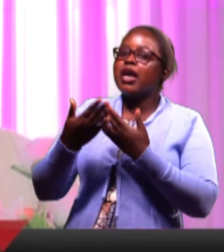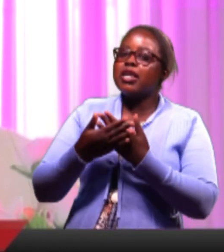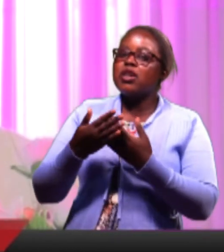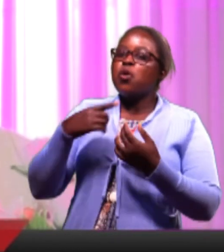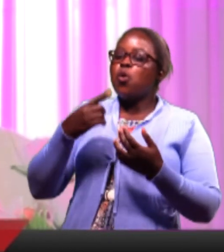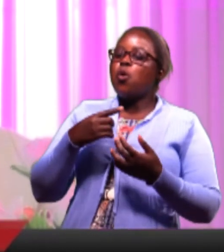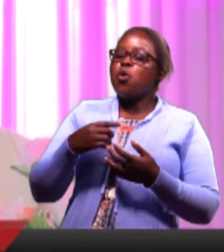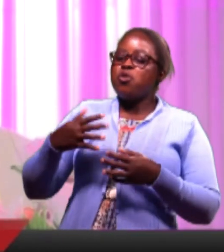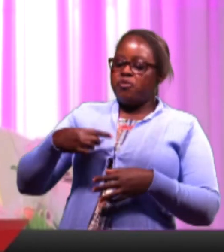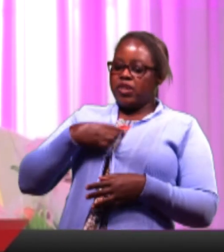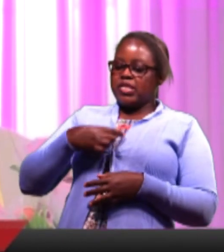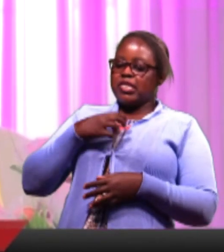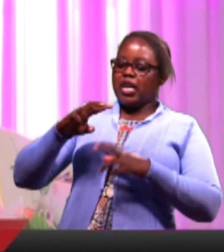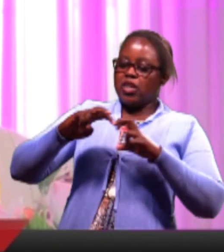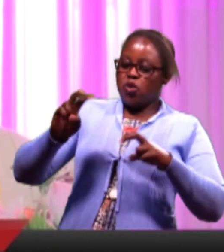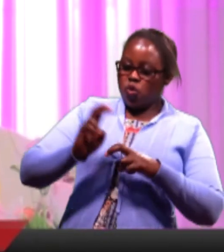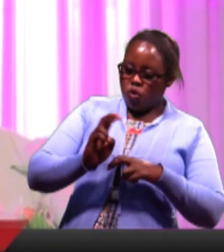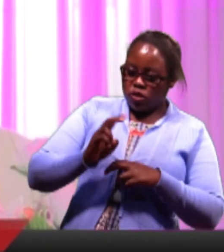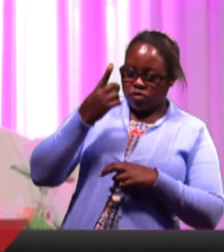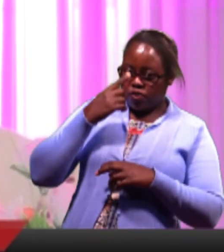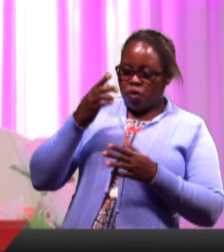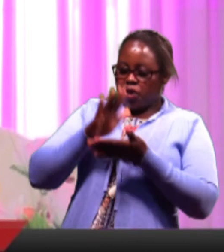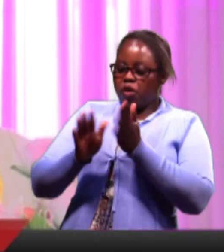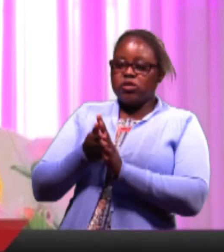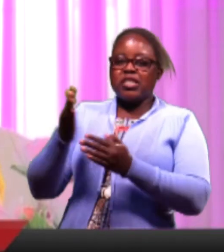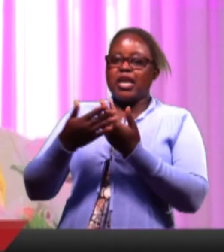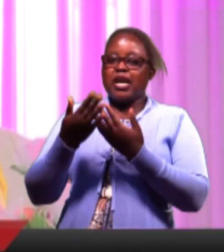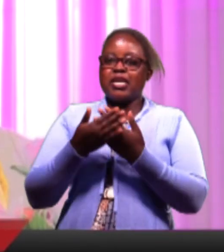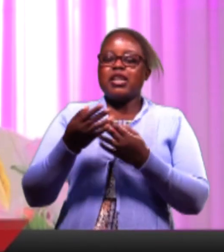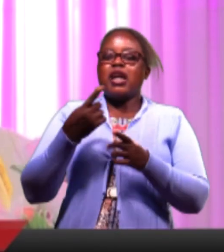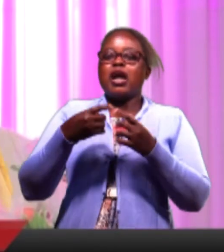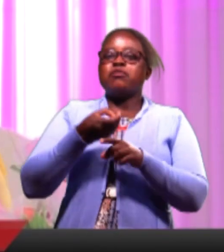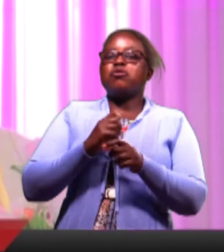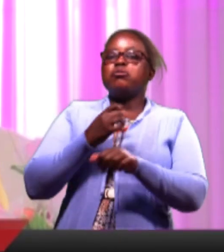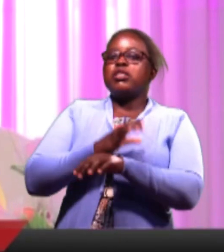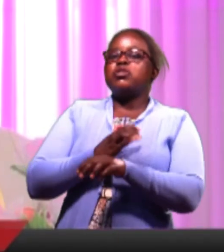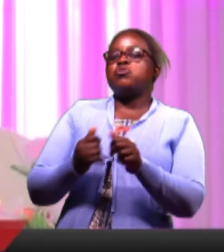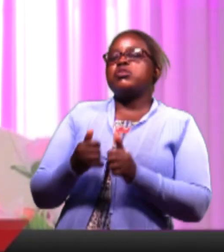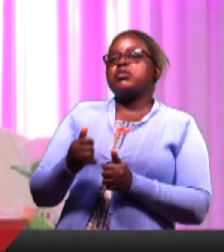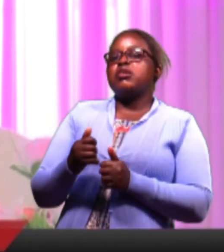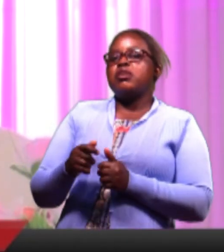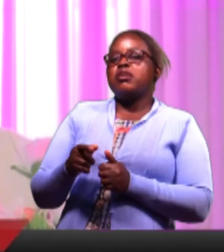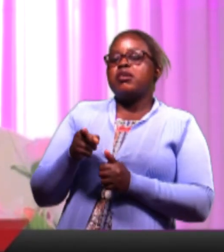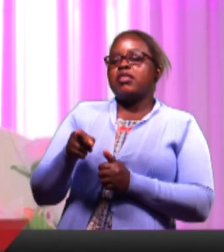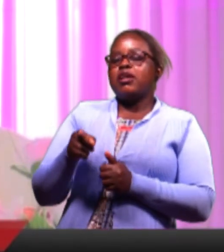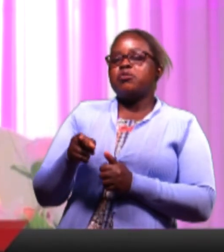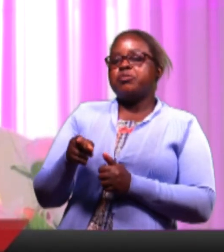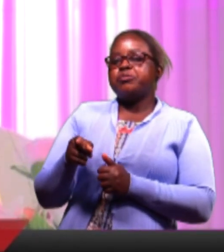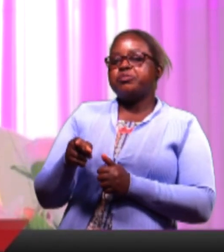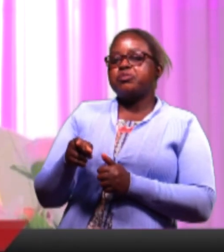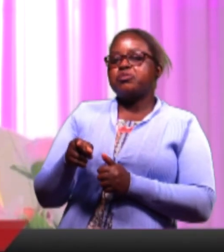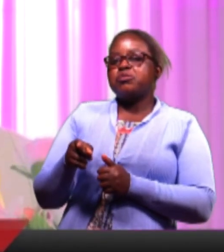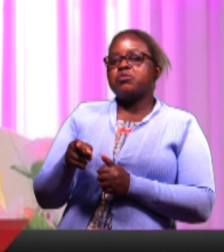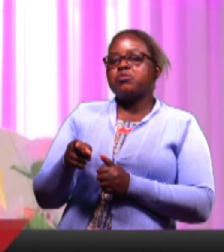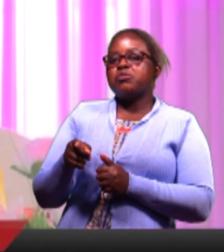anayejali, anayewatembelea na watafuta, haijalishi ni wa dini gani, hiyo kanisa lako ndio